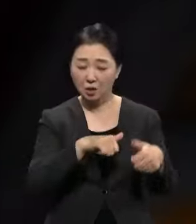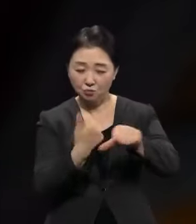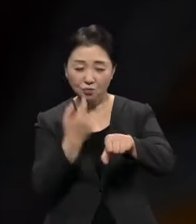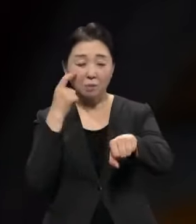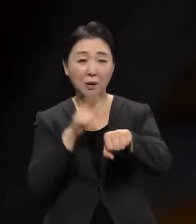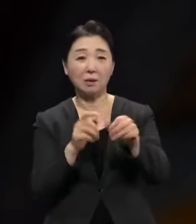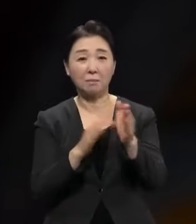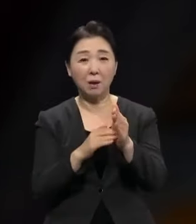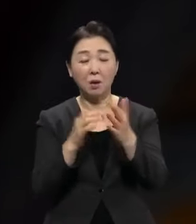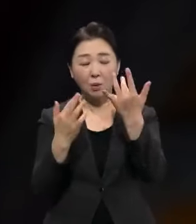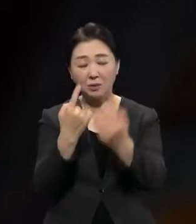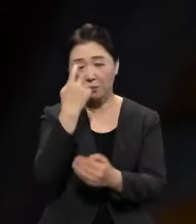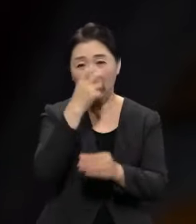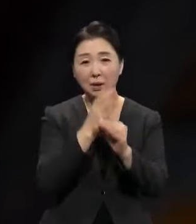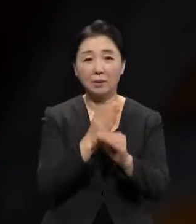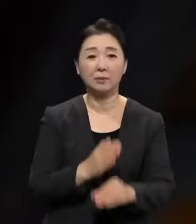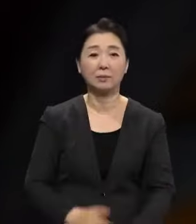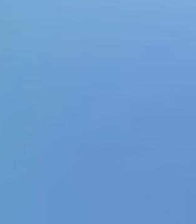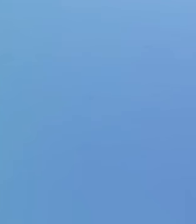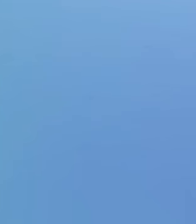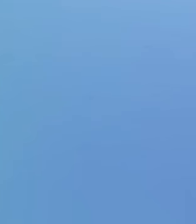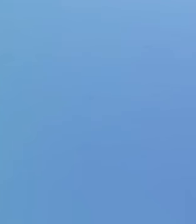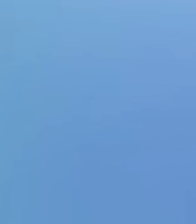화제 원인을 조사 중입니다